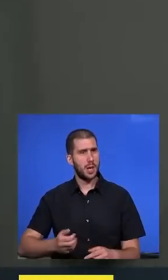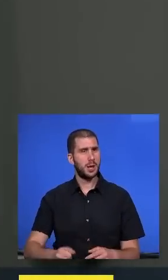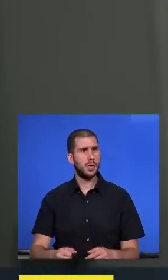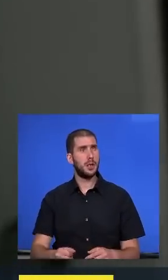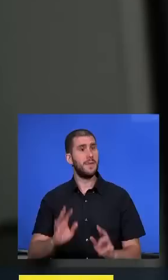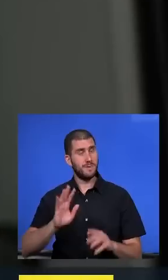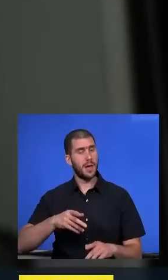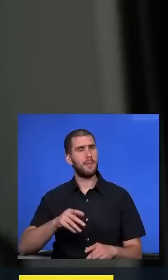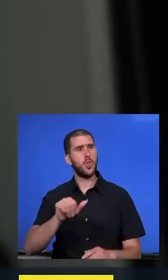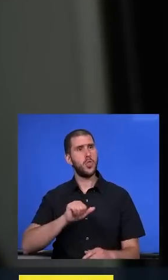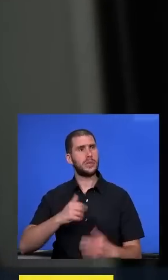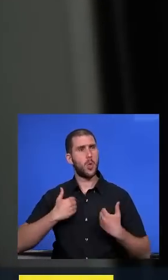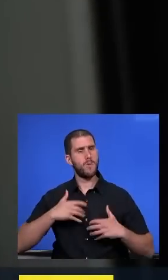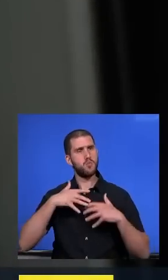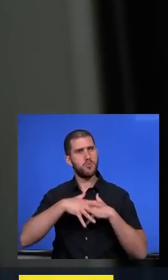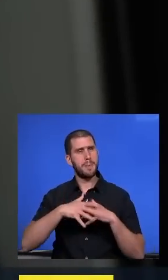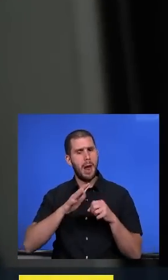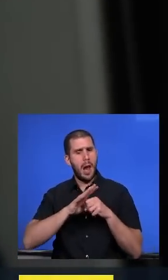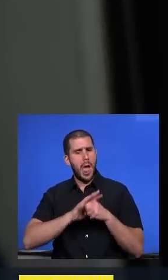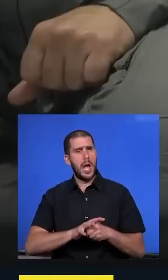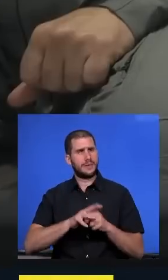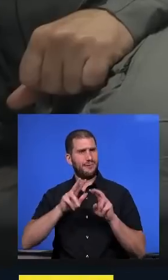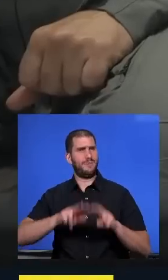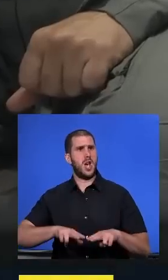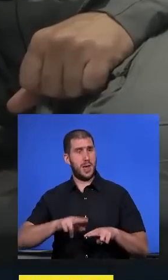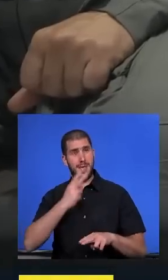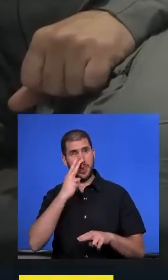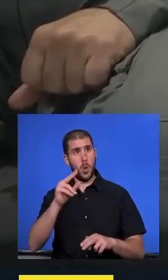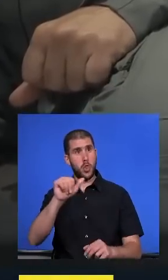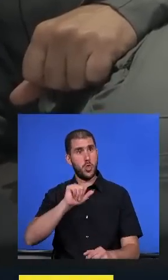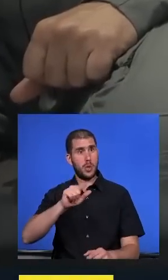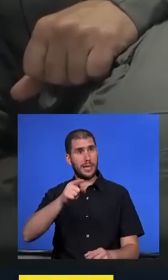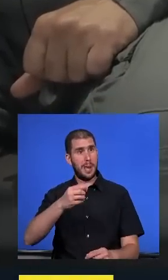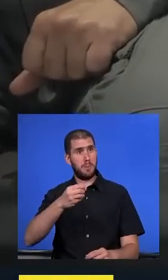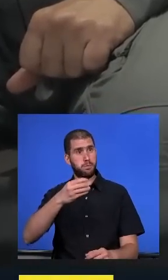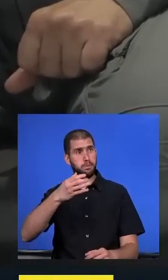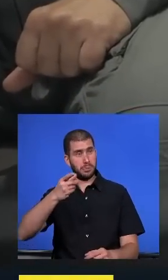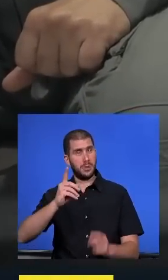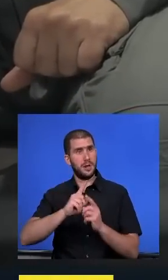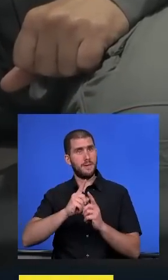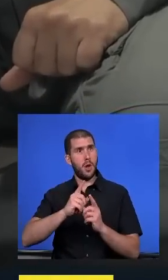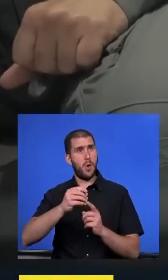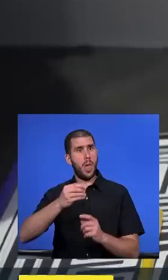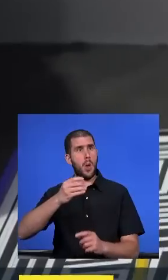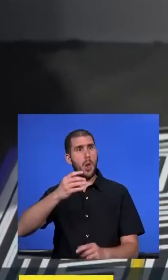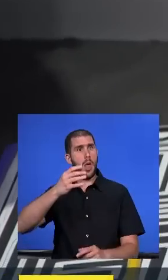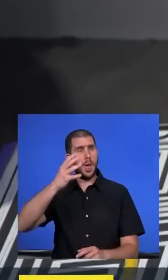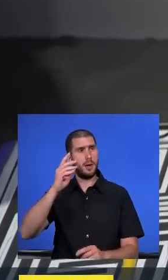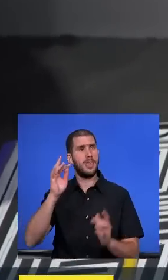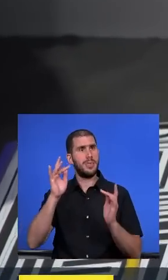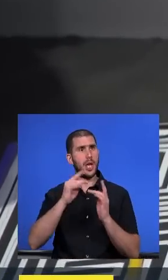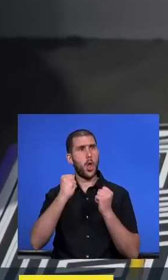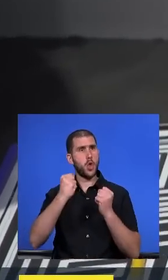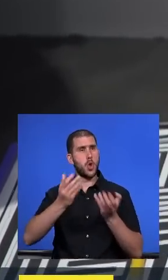וגם נוזלי הגוף מושפעים מהלחץ הקיצוני. תראו את הנוזל במבחנה הזאת שעולה כלפי מעלה נגד כוח